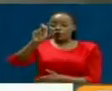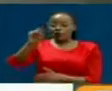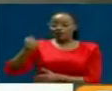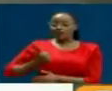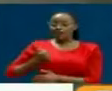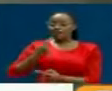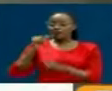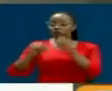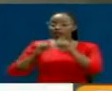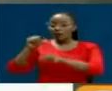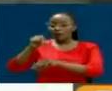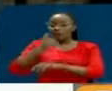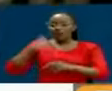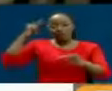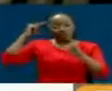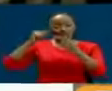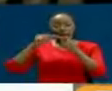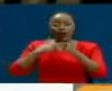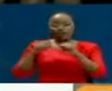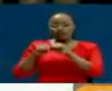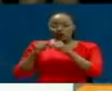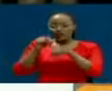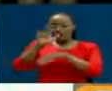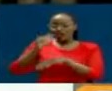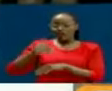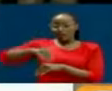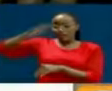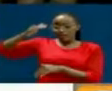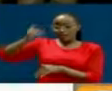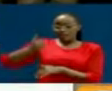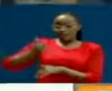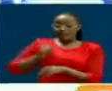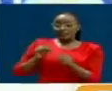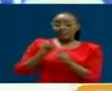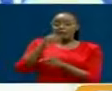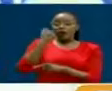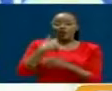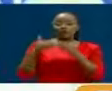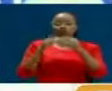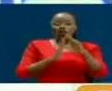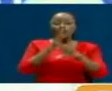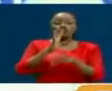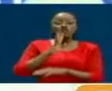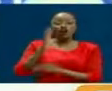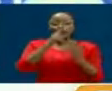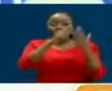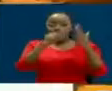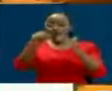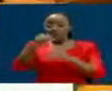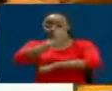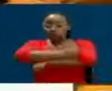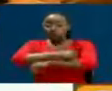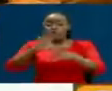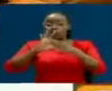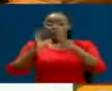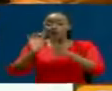msichana anayezungumziwa. Alikuwa na nia ya kuvunja rekodi ya dadake mkubwa aliongozwa kwa zaidi ya alama 400 katika shule hii ya